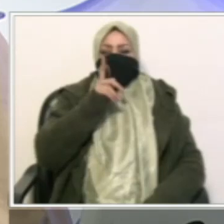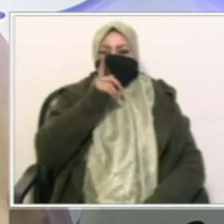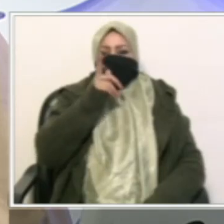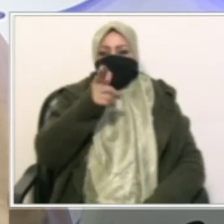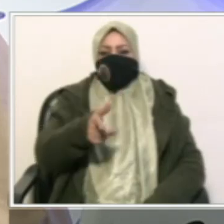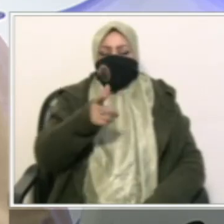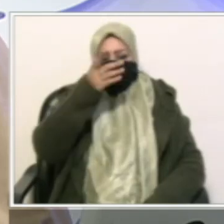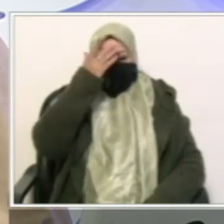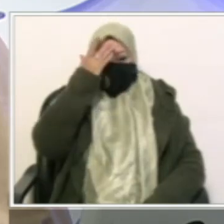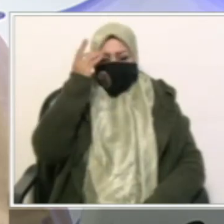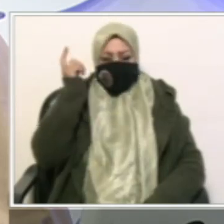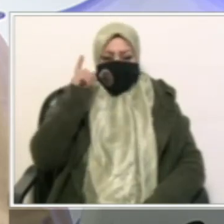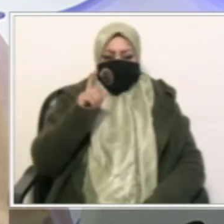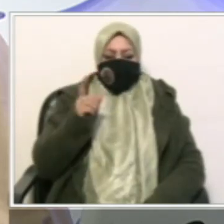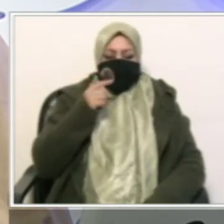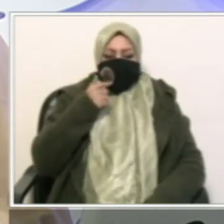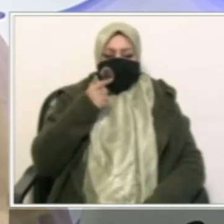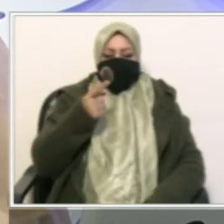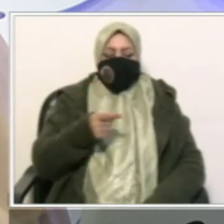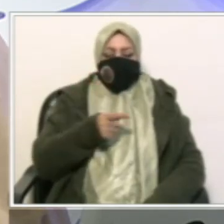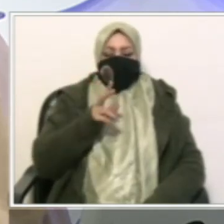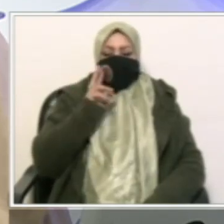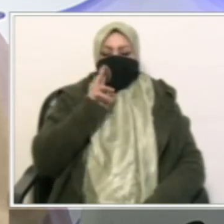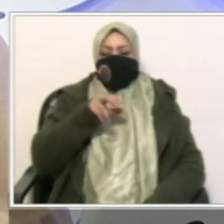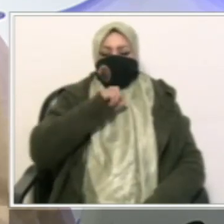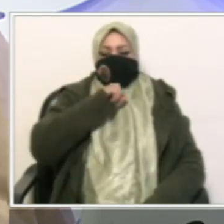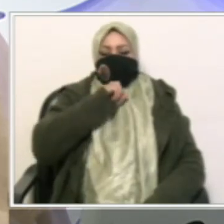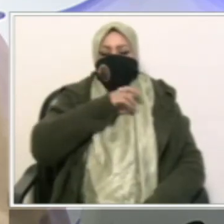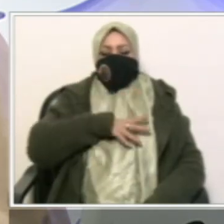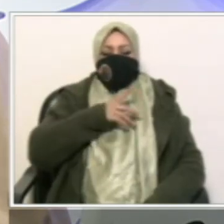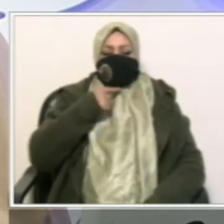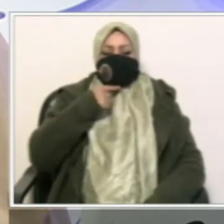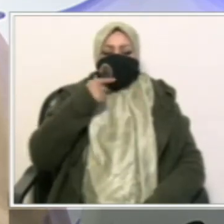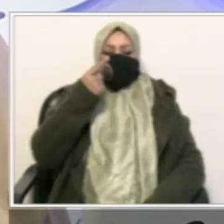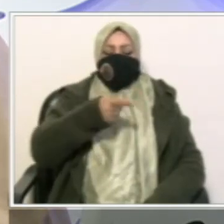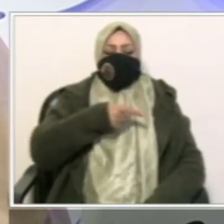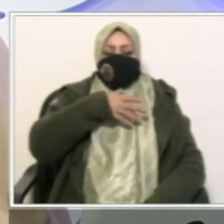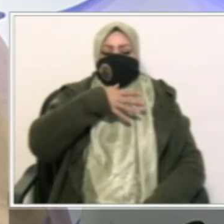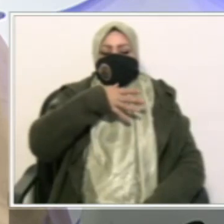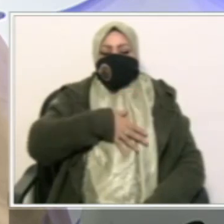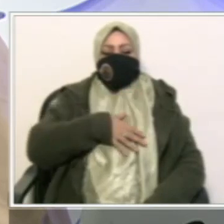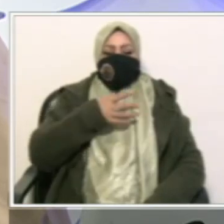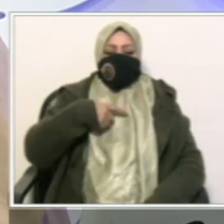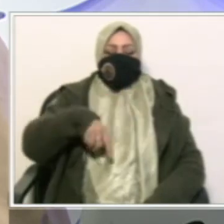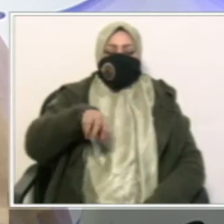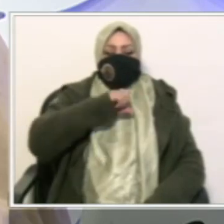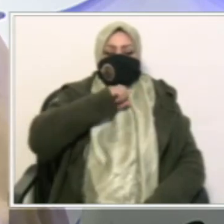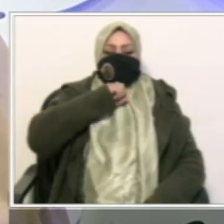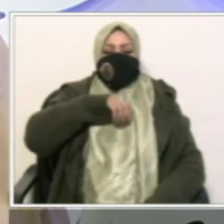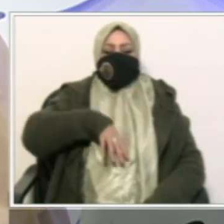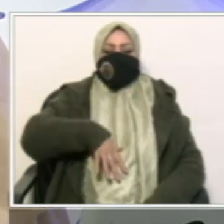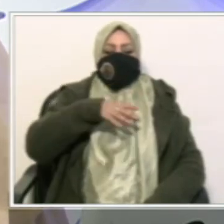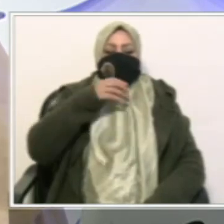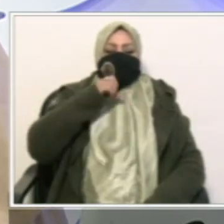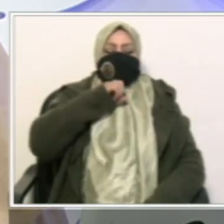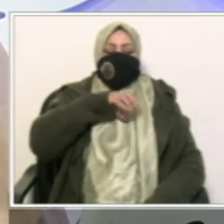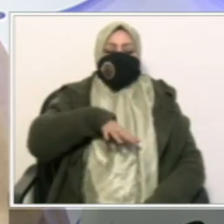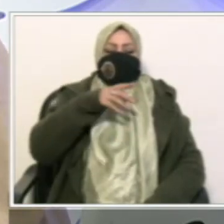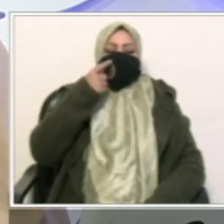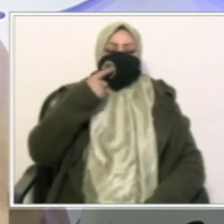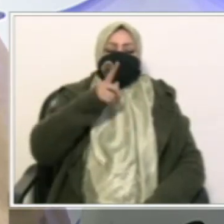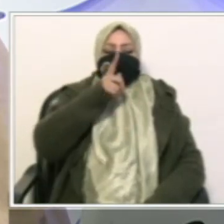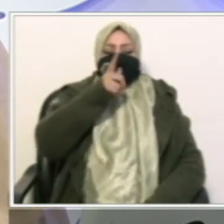النبي صلى الله عليه وسلم في هذا الحديث إلى أن الصلاة تقسم هكذا وتستفتح الصلاة، فقال: فإذا قال الحمد لله رب